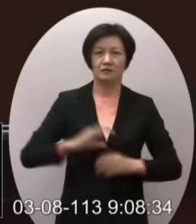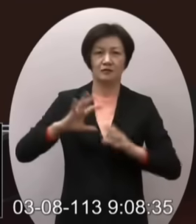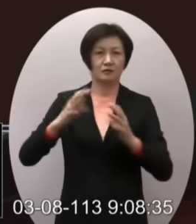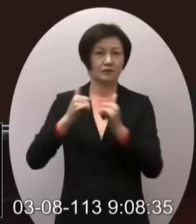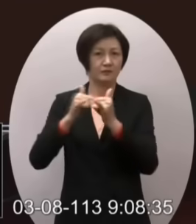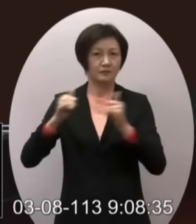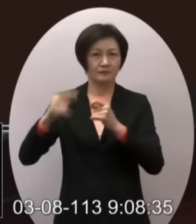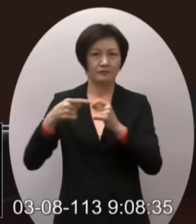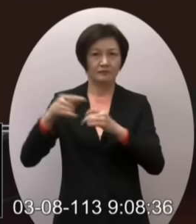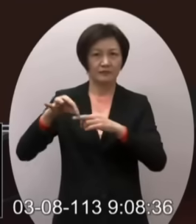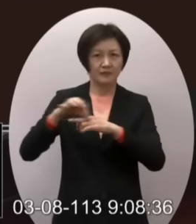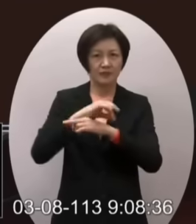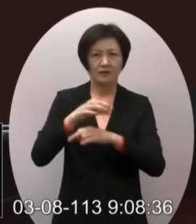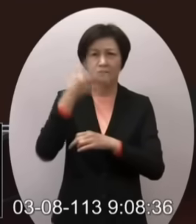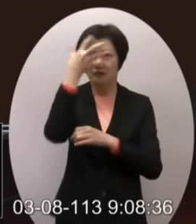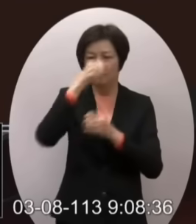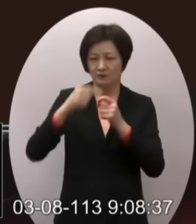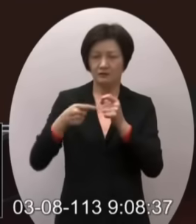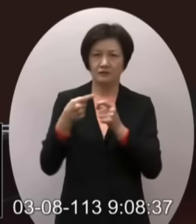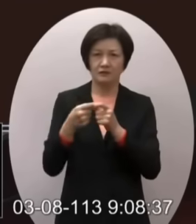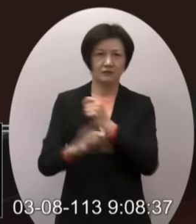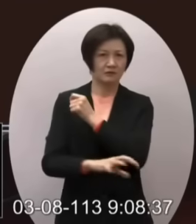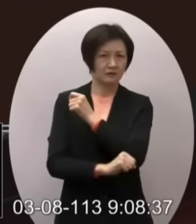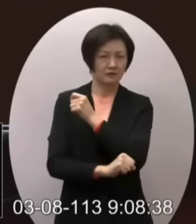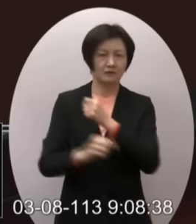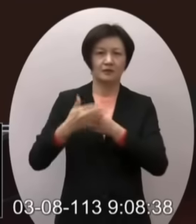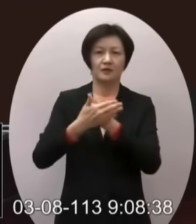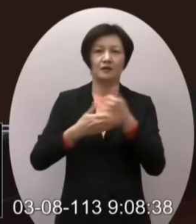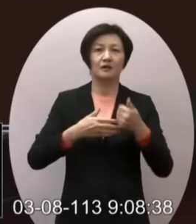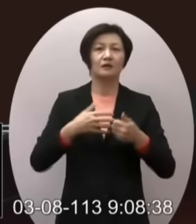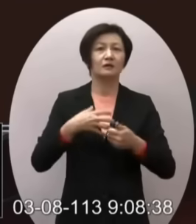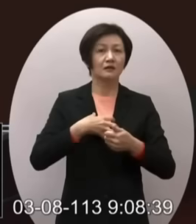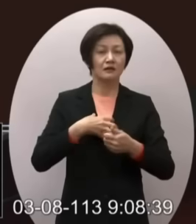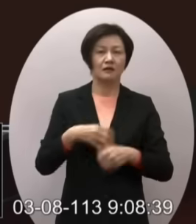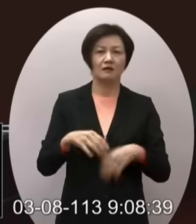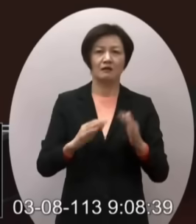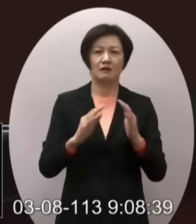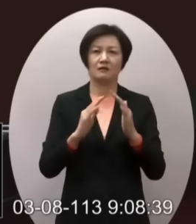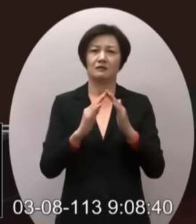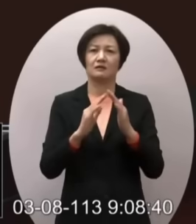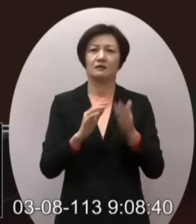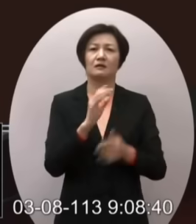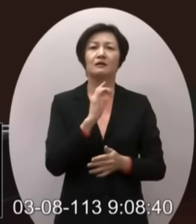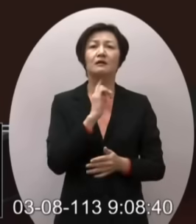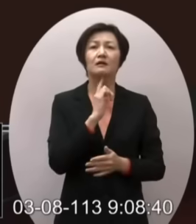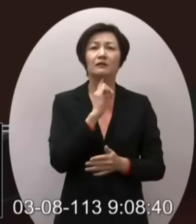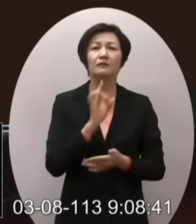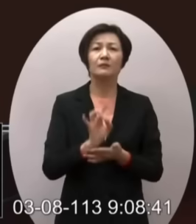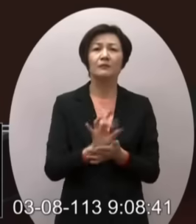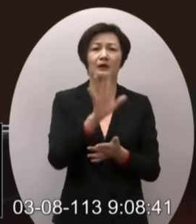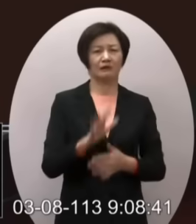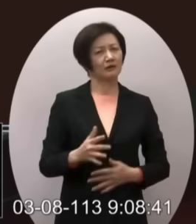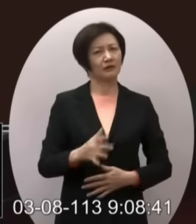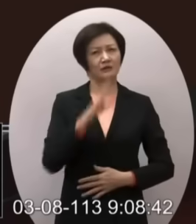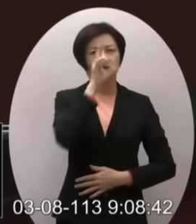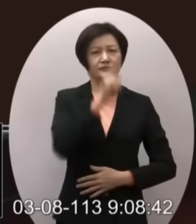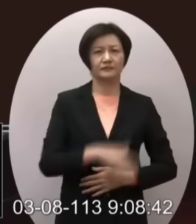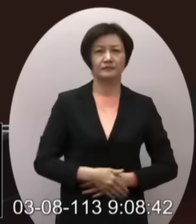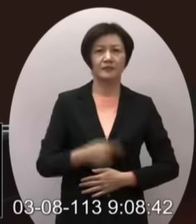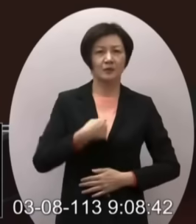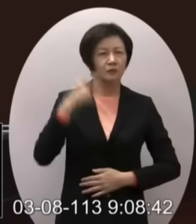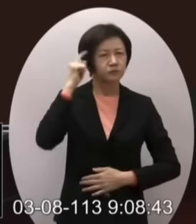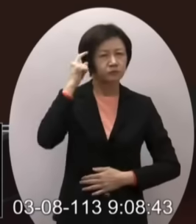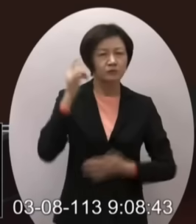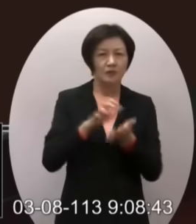金中老年基本保障年金的排付对象。本席认为，航空